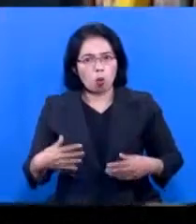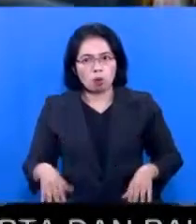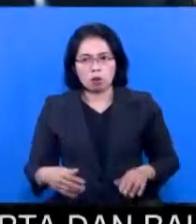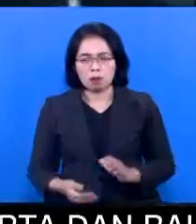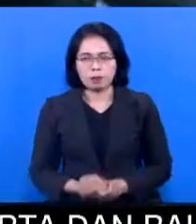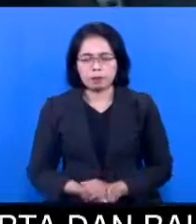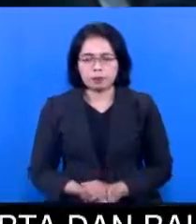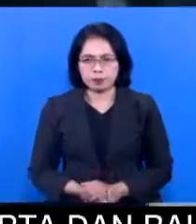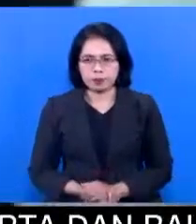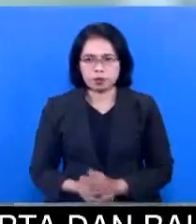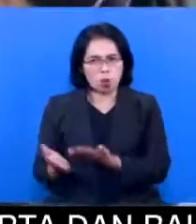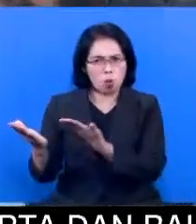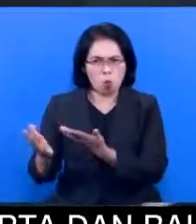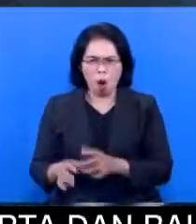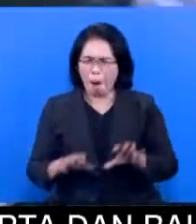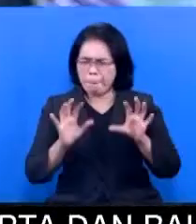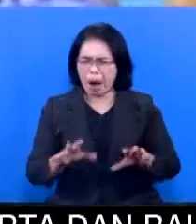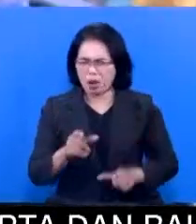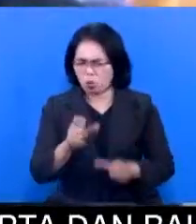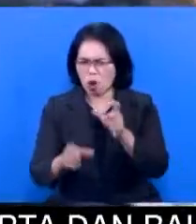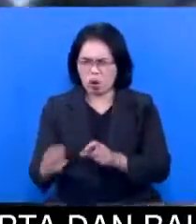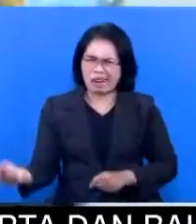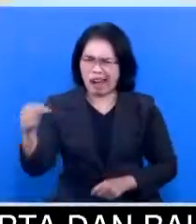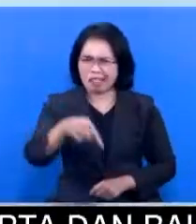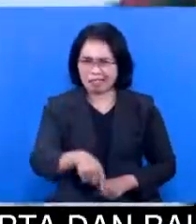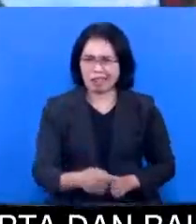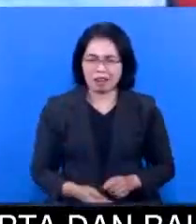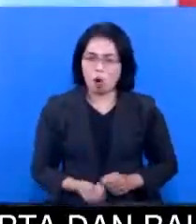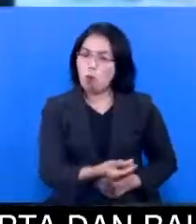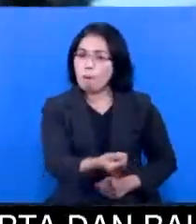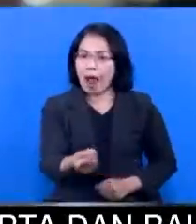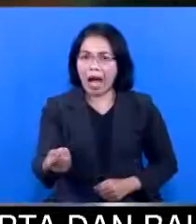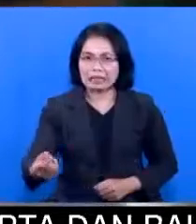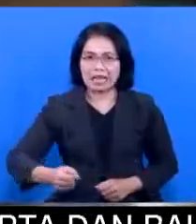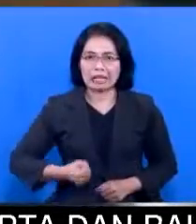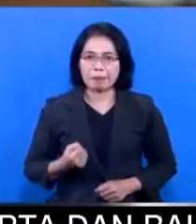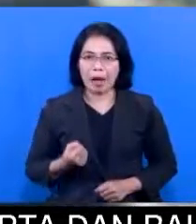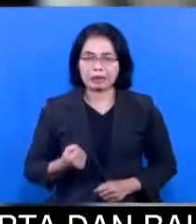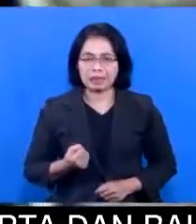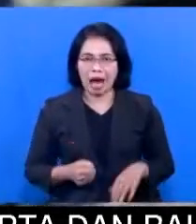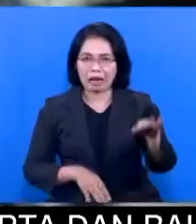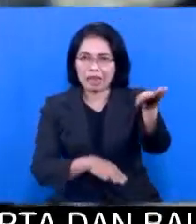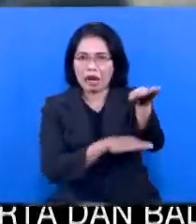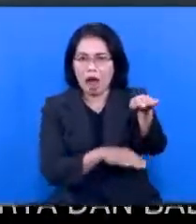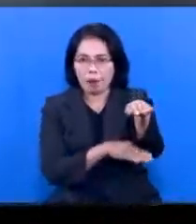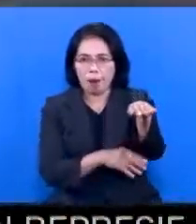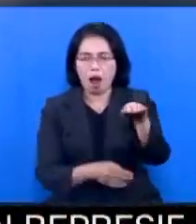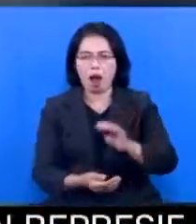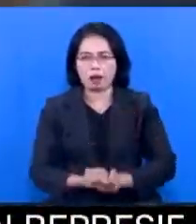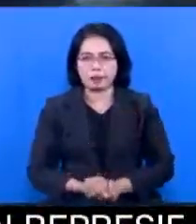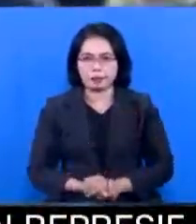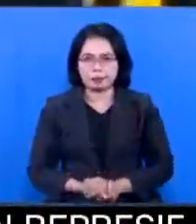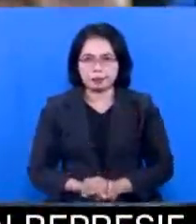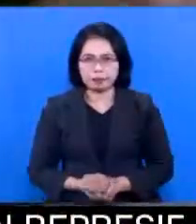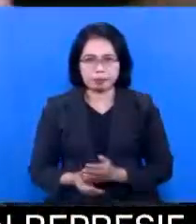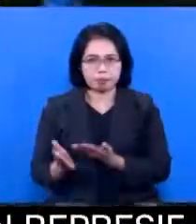Jelang Idul Fitri, pusat grosir Tanah Abang Jakarta Pusat sepekan terakhir ramai dikunjungi masyarakat. Sejak Sabtu 1 Maret 2021 hingga